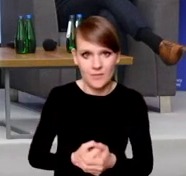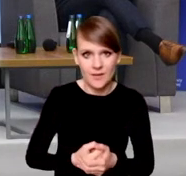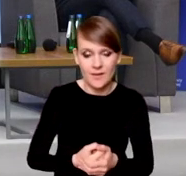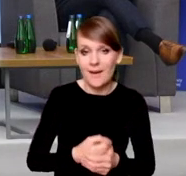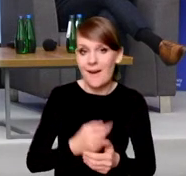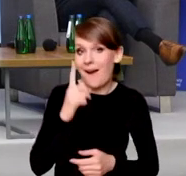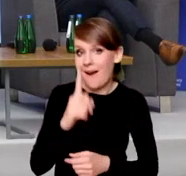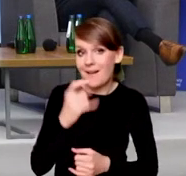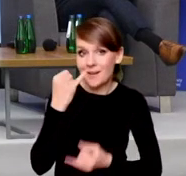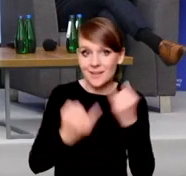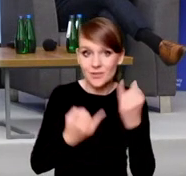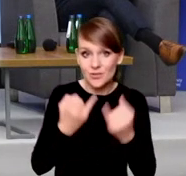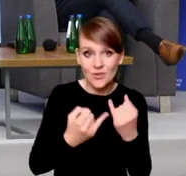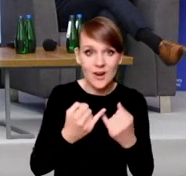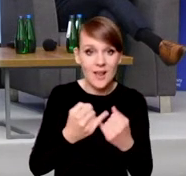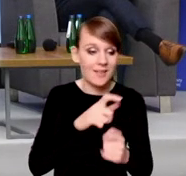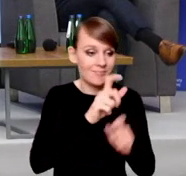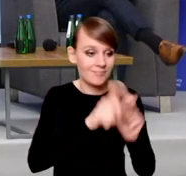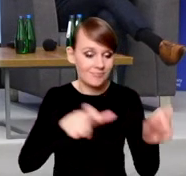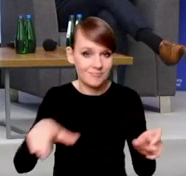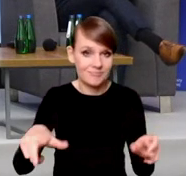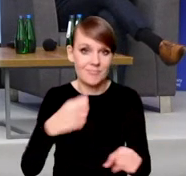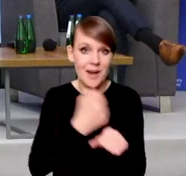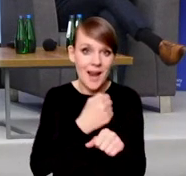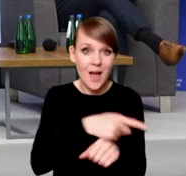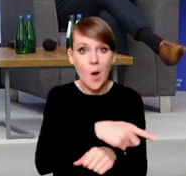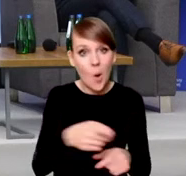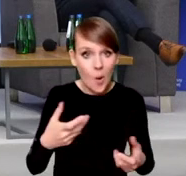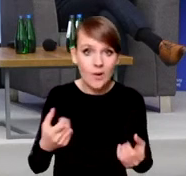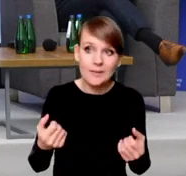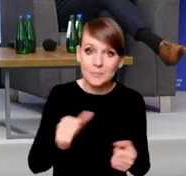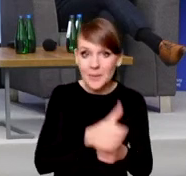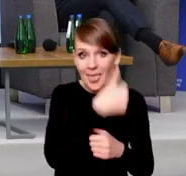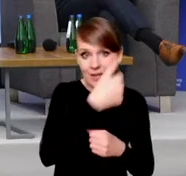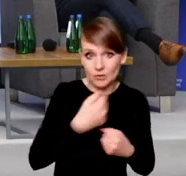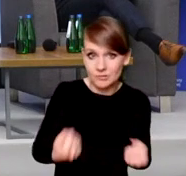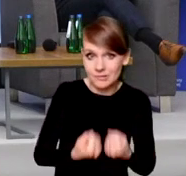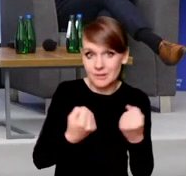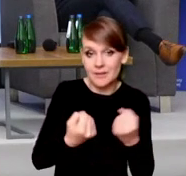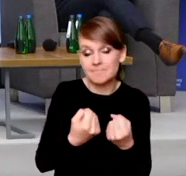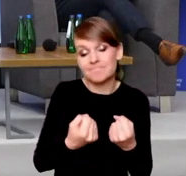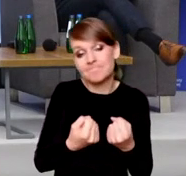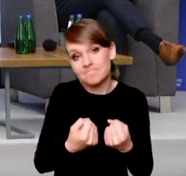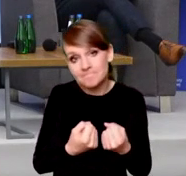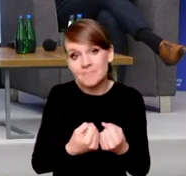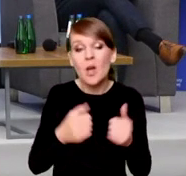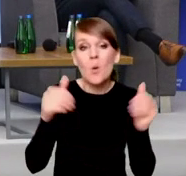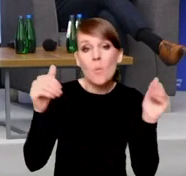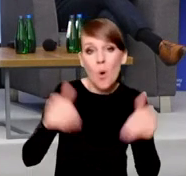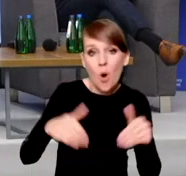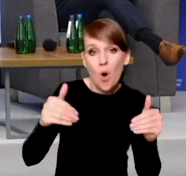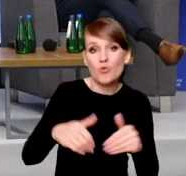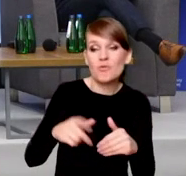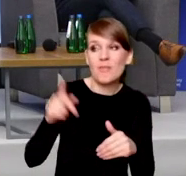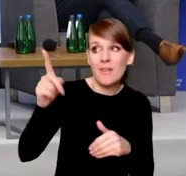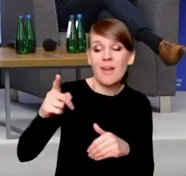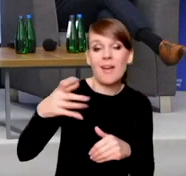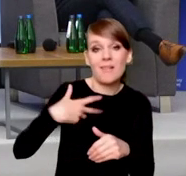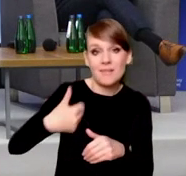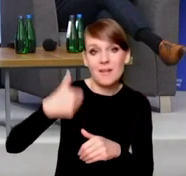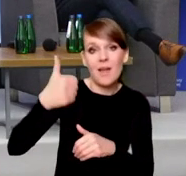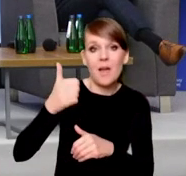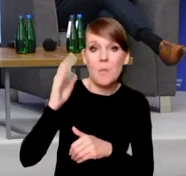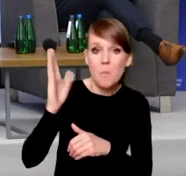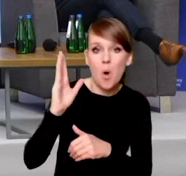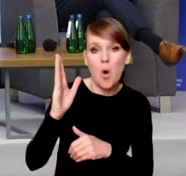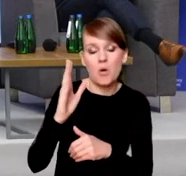to jest oddolny ruch, to on może spowodować, że ta iskierka kiedyś się tam uruchomi, ale to